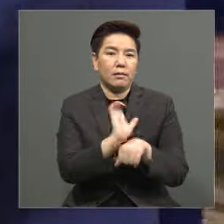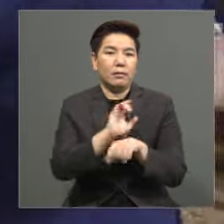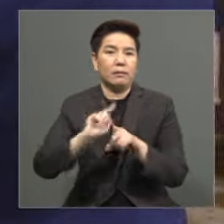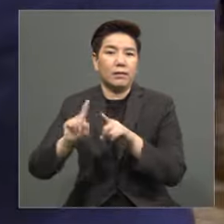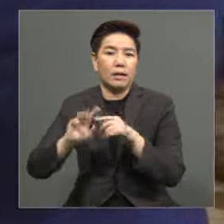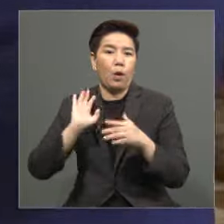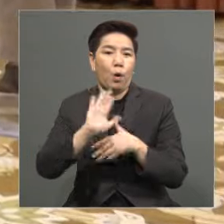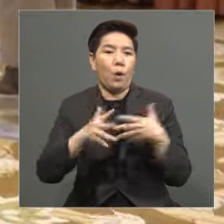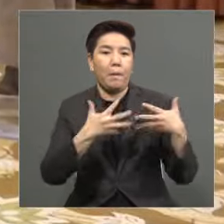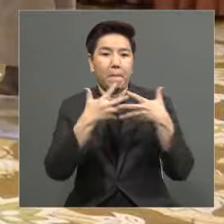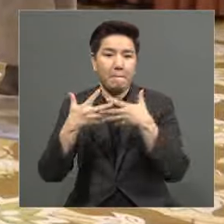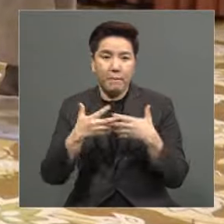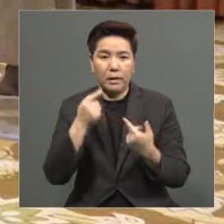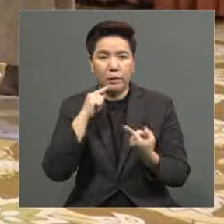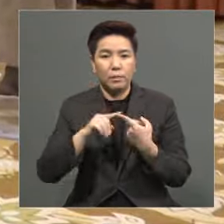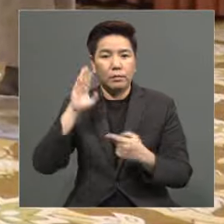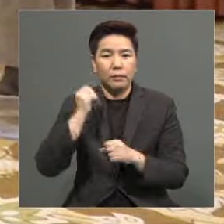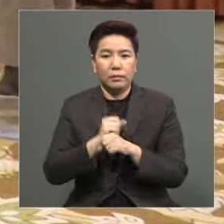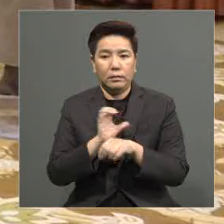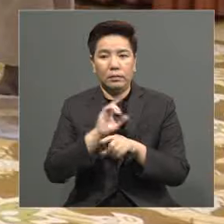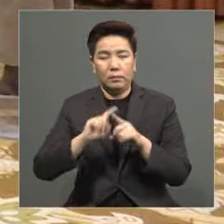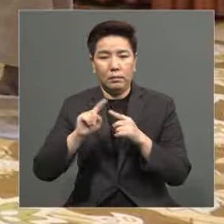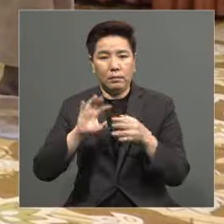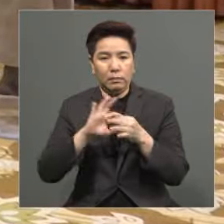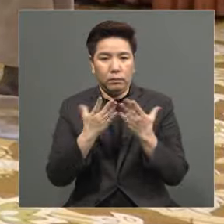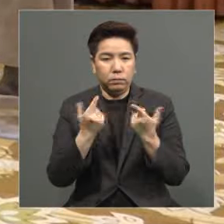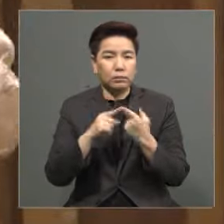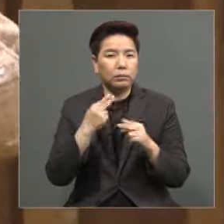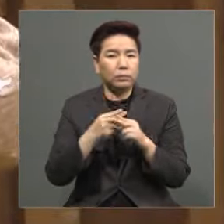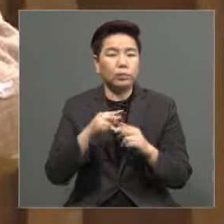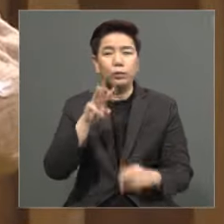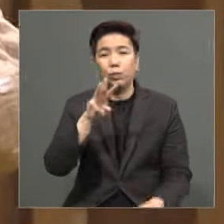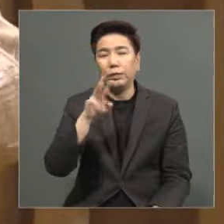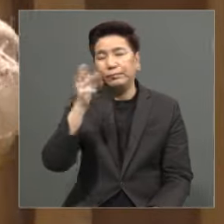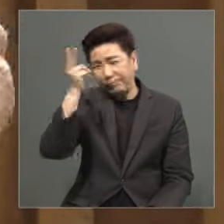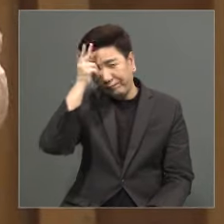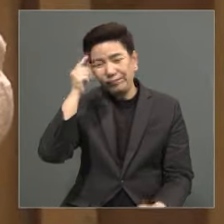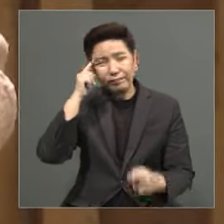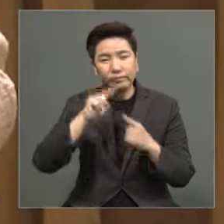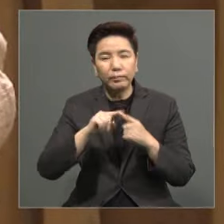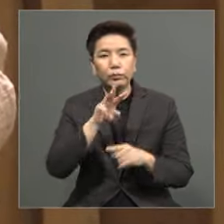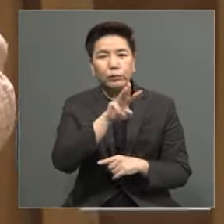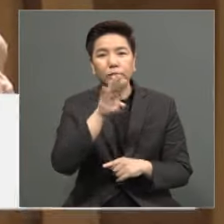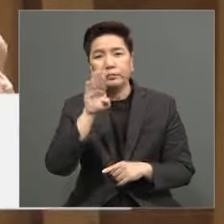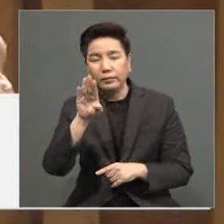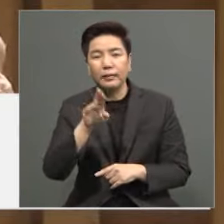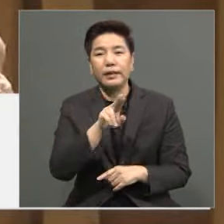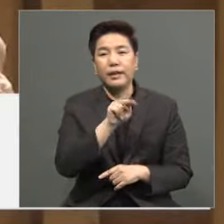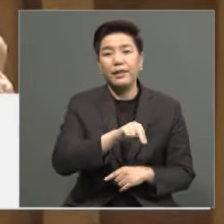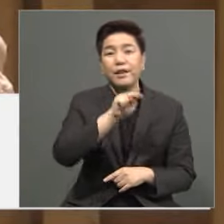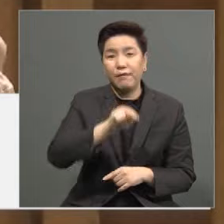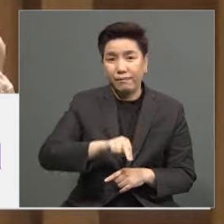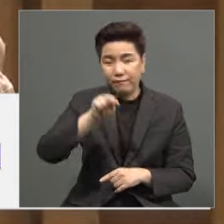นำของสหรัฐแลก็บริษัทสร้างภาพนนะอย่างเช่นบริษัท Watdy warner br netflix Sony